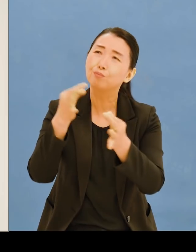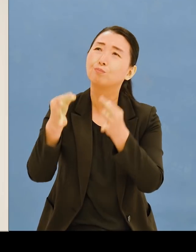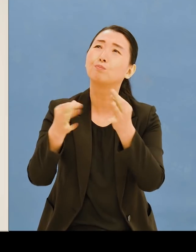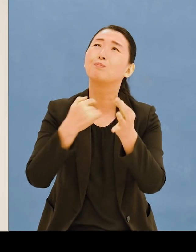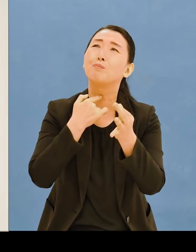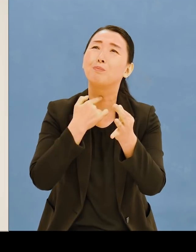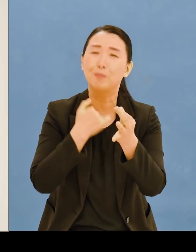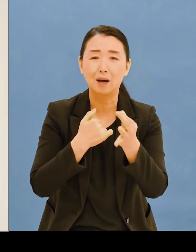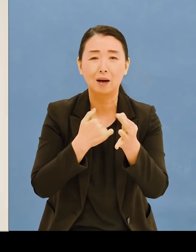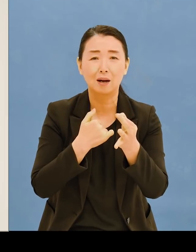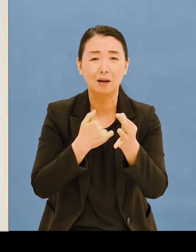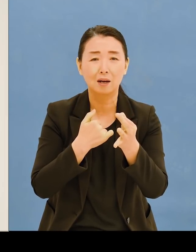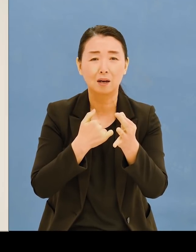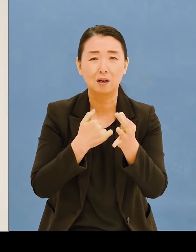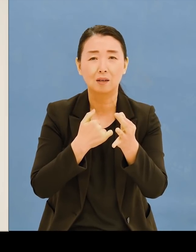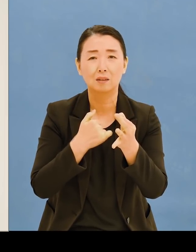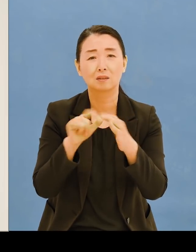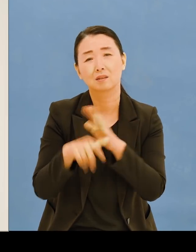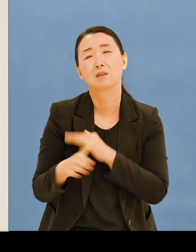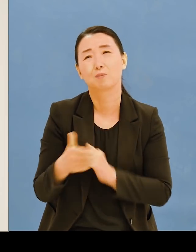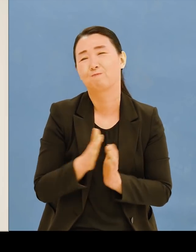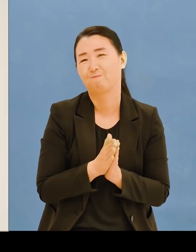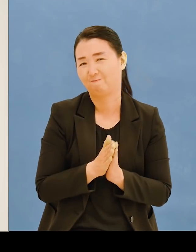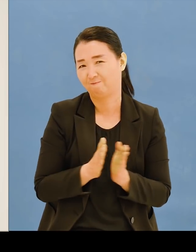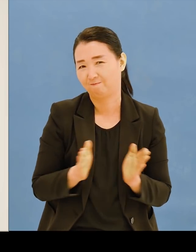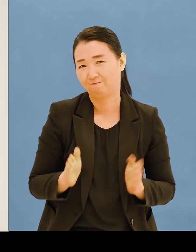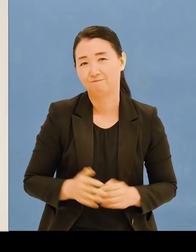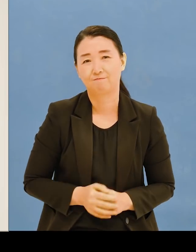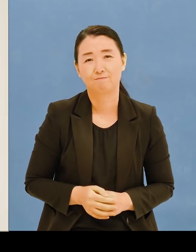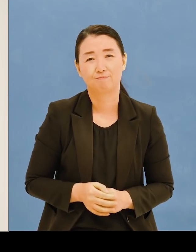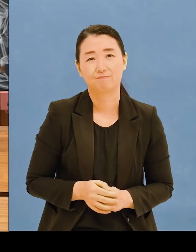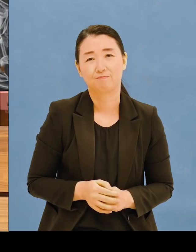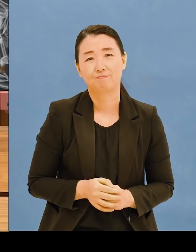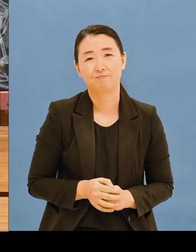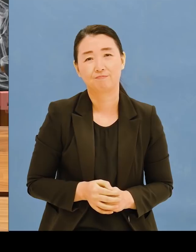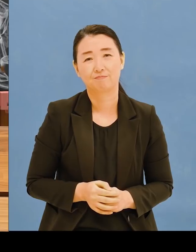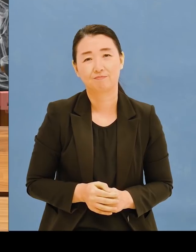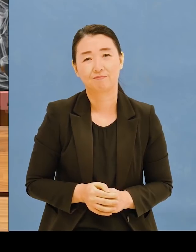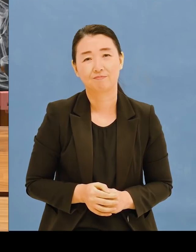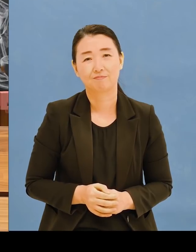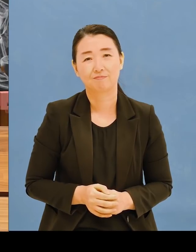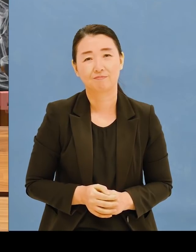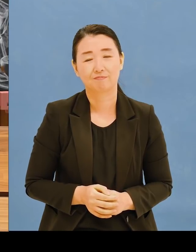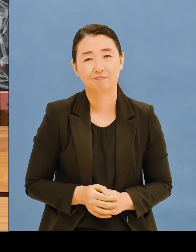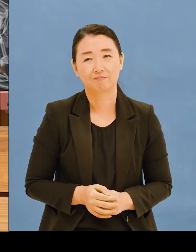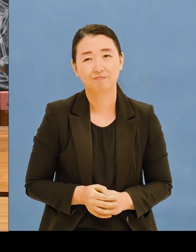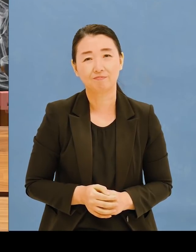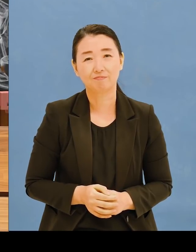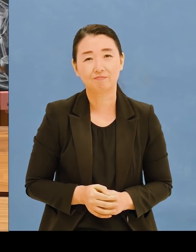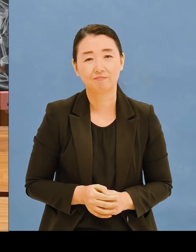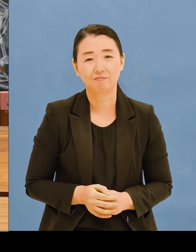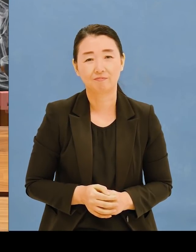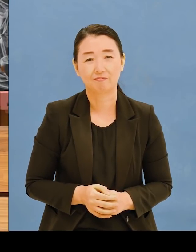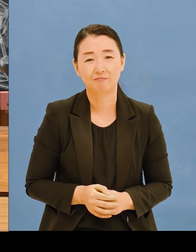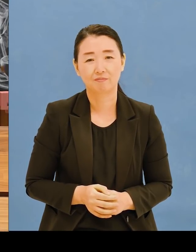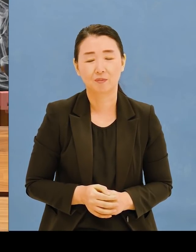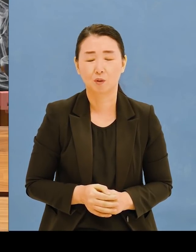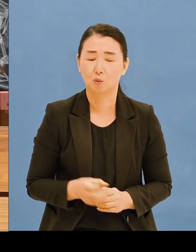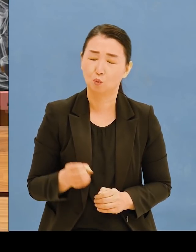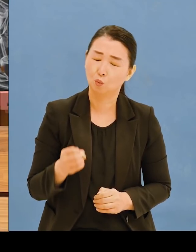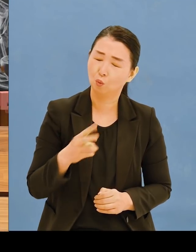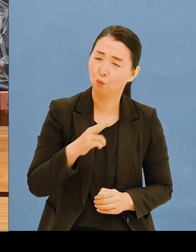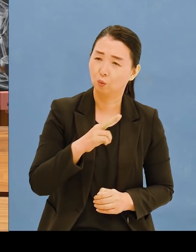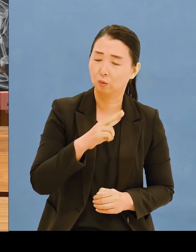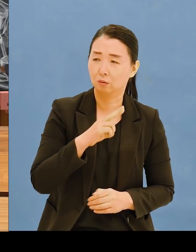그런 시간들이 그때부터 시작이 된 것 같아요. 그러면 어때요? 그러면서 그런